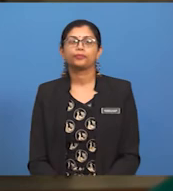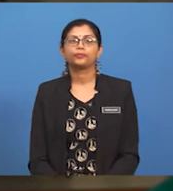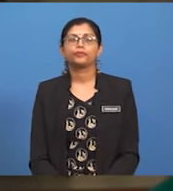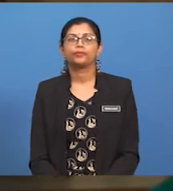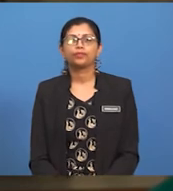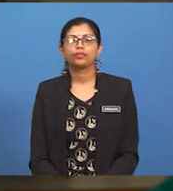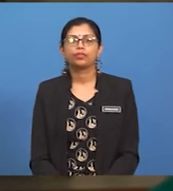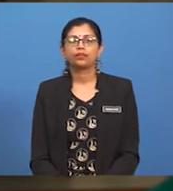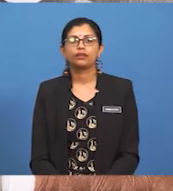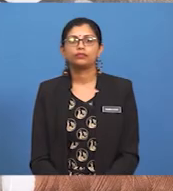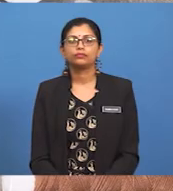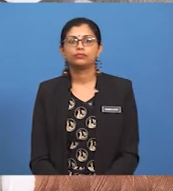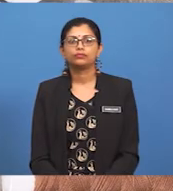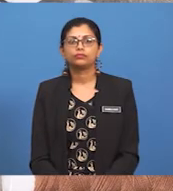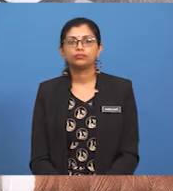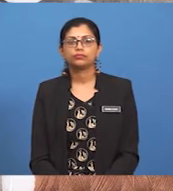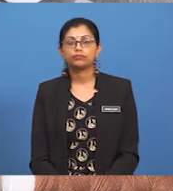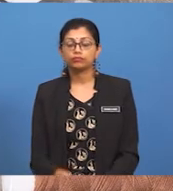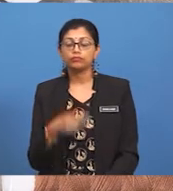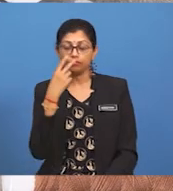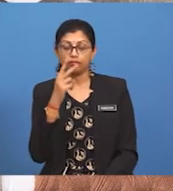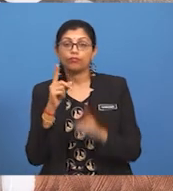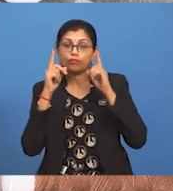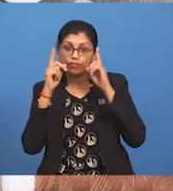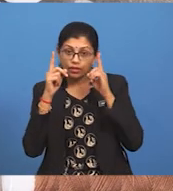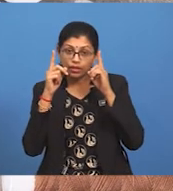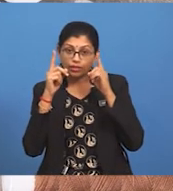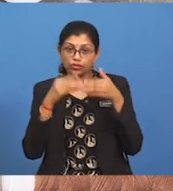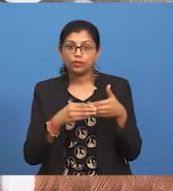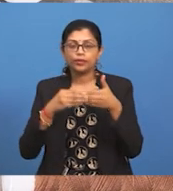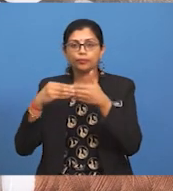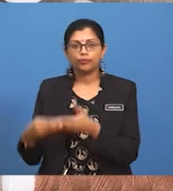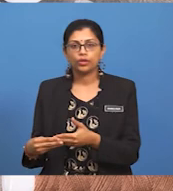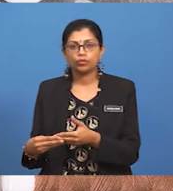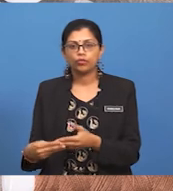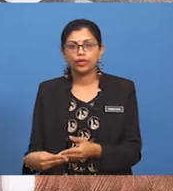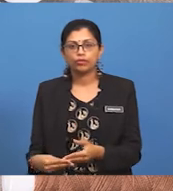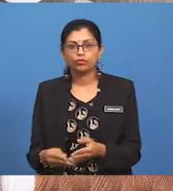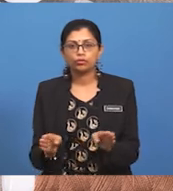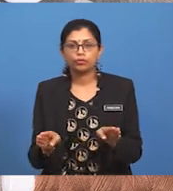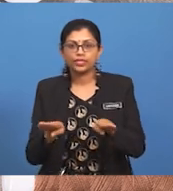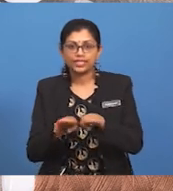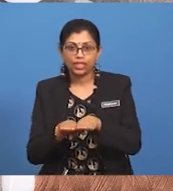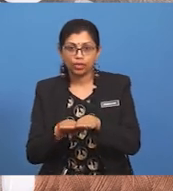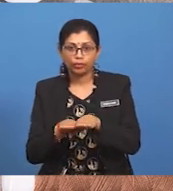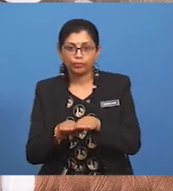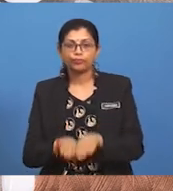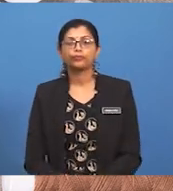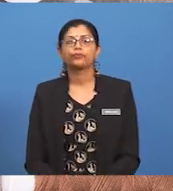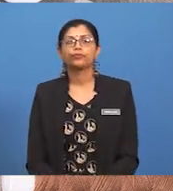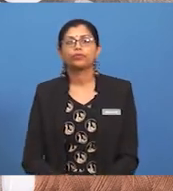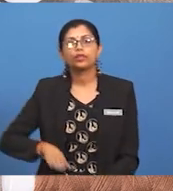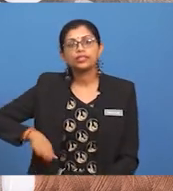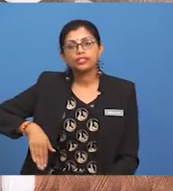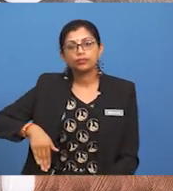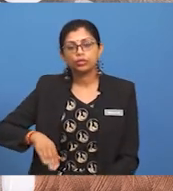Tanda imbang memberi panduan apabila mencantum kepingan fabrik sebelum